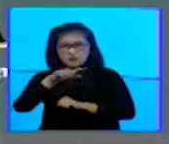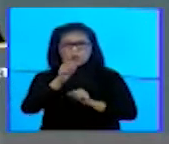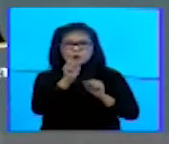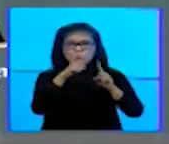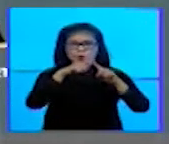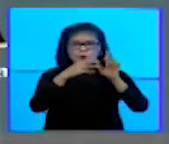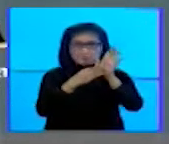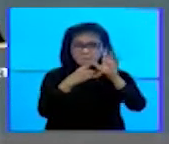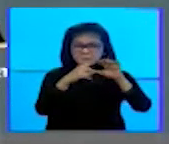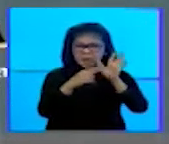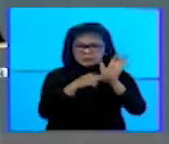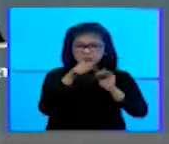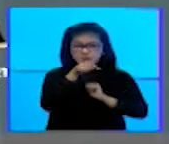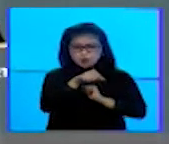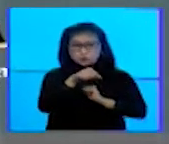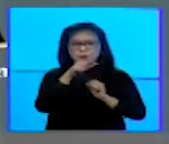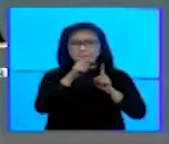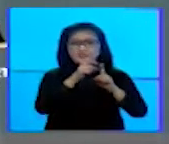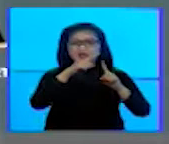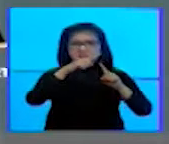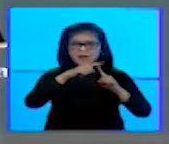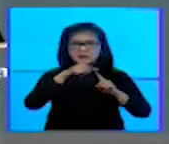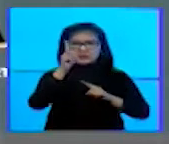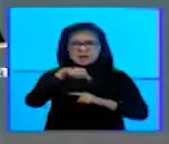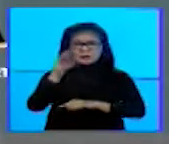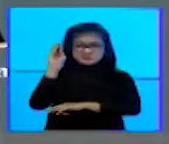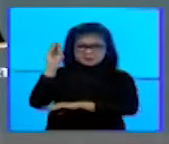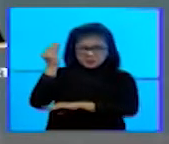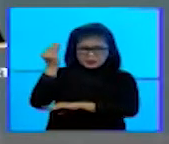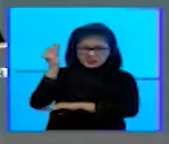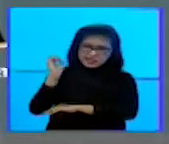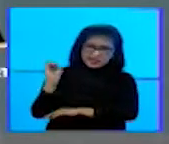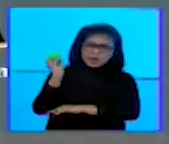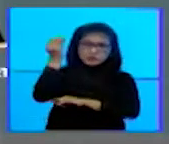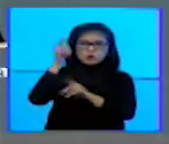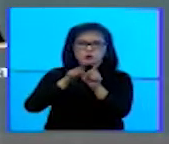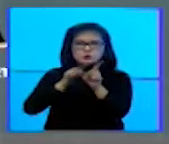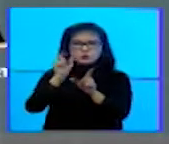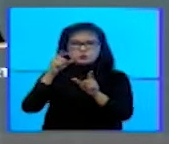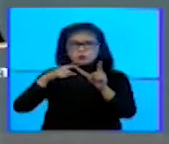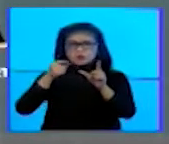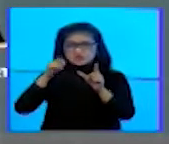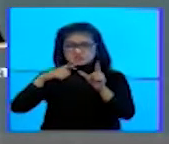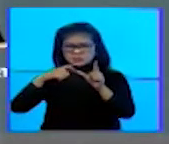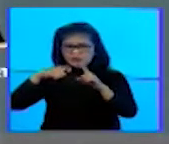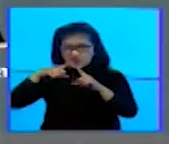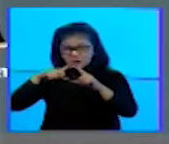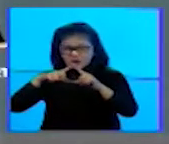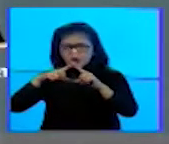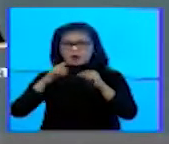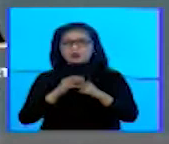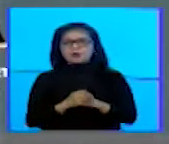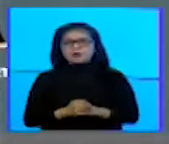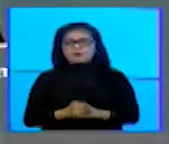PT Prima Jaringan yang juga menjabat Direktur Utama PT Yurika Prima Jakarta TBK. Heru Hidayat, Presiden PT Trada